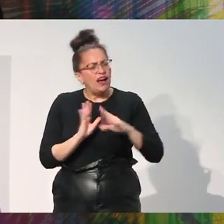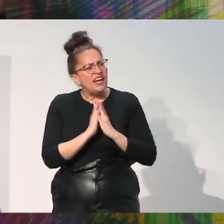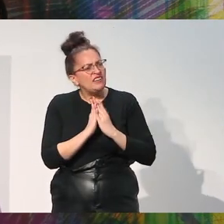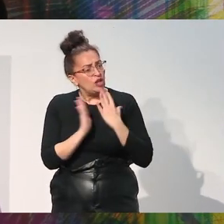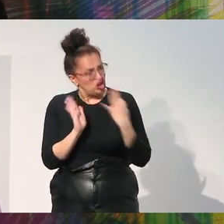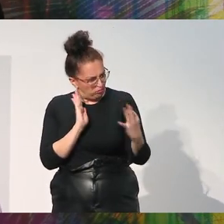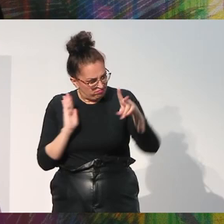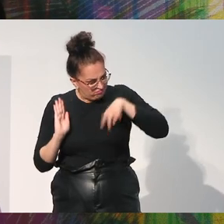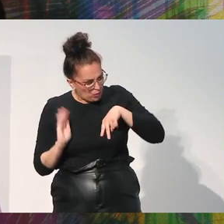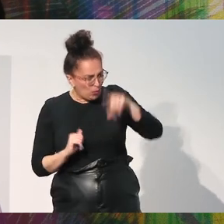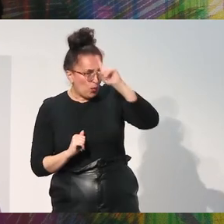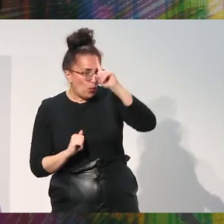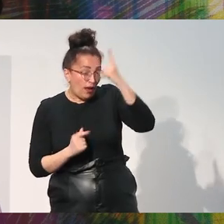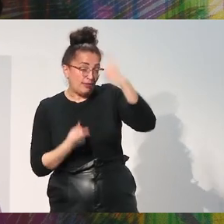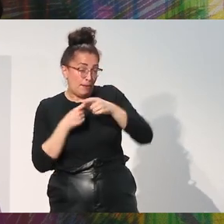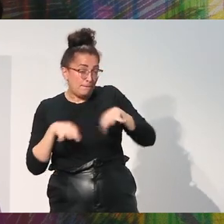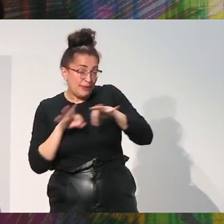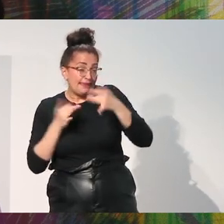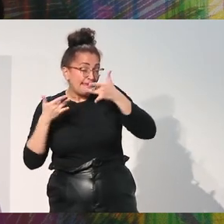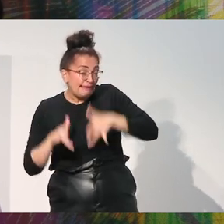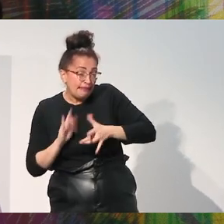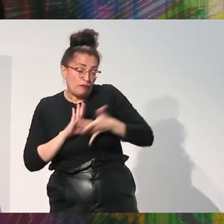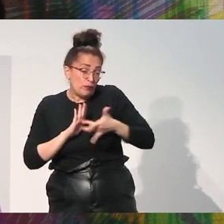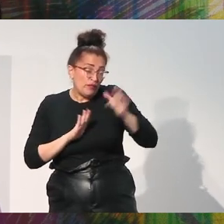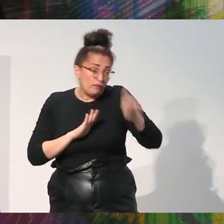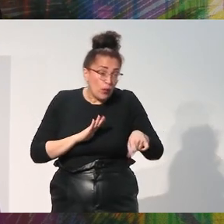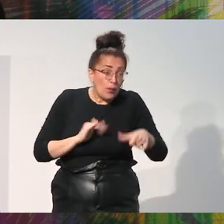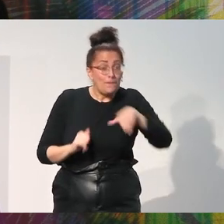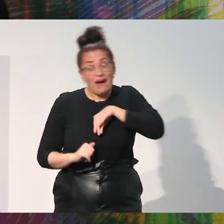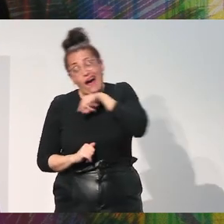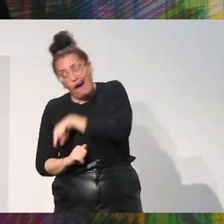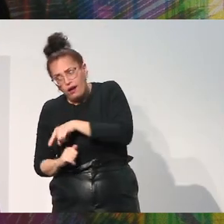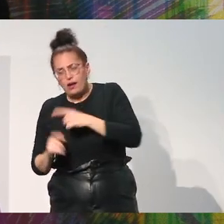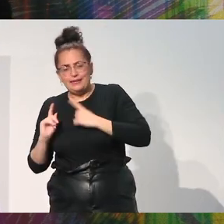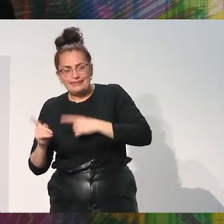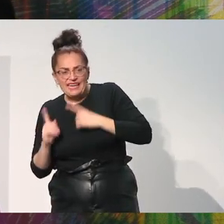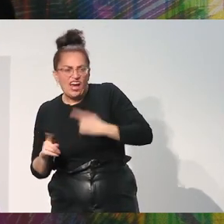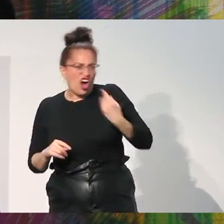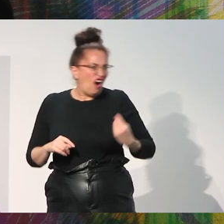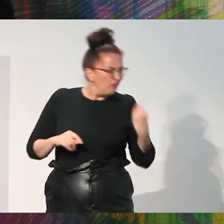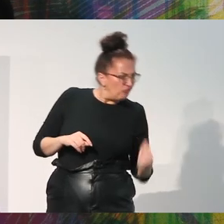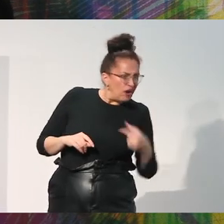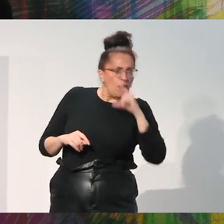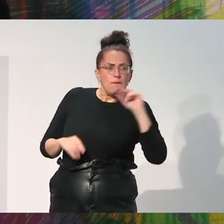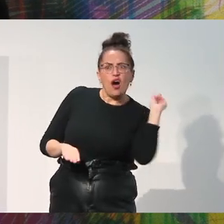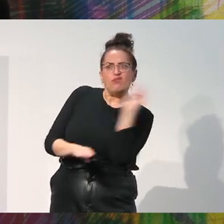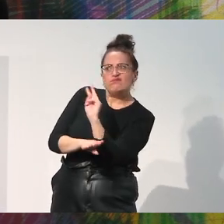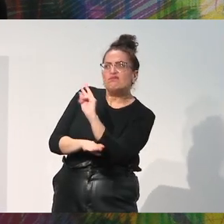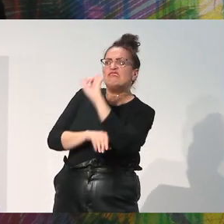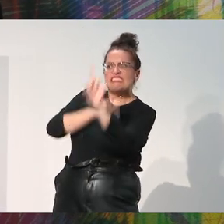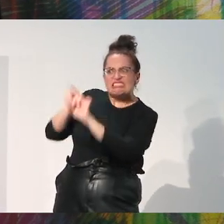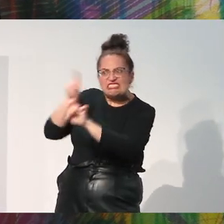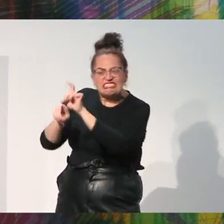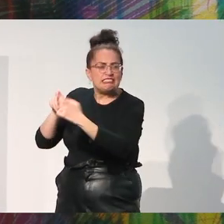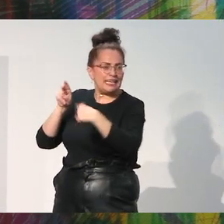questions d'exil, de guerre, le fait que ça soit un enfant qui interroge ses parents aussi, ça les touchait beaucoup. Une histoire de